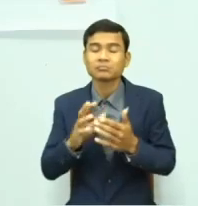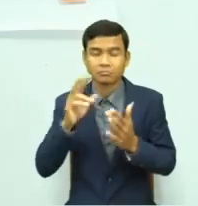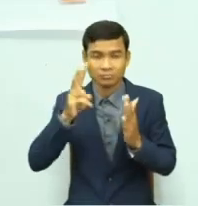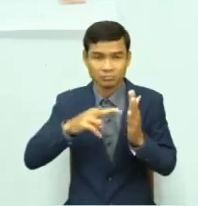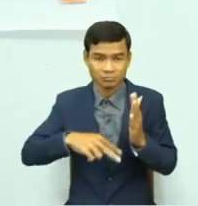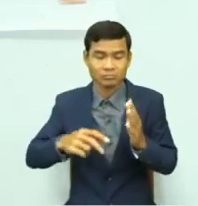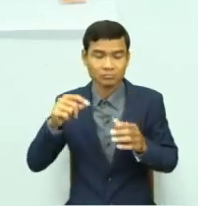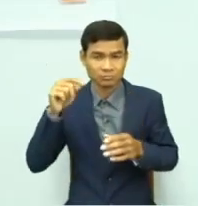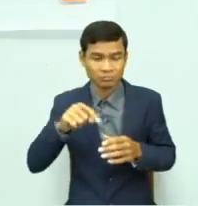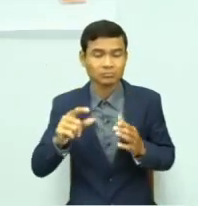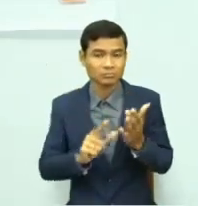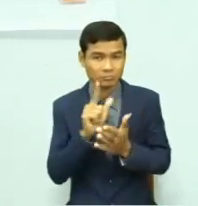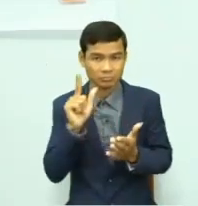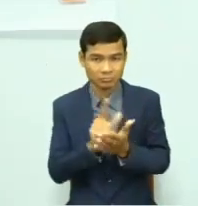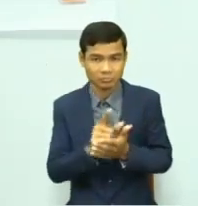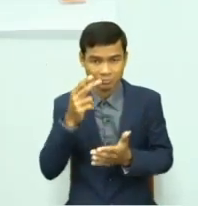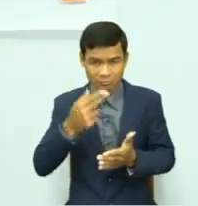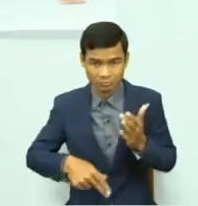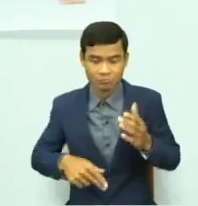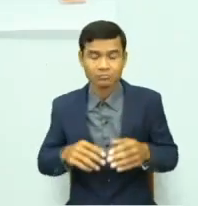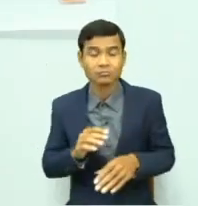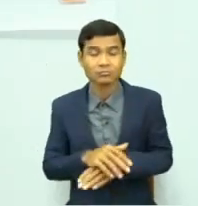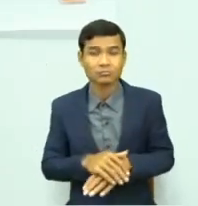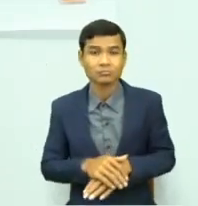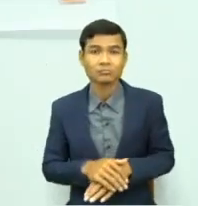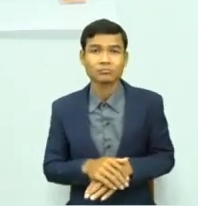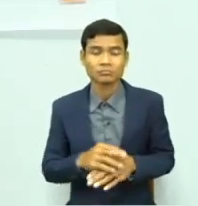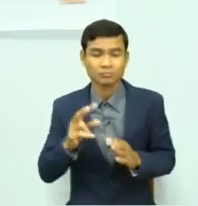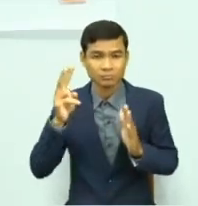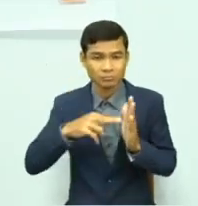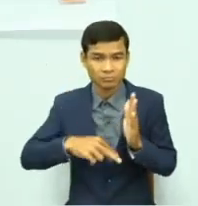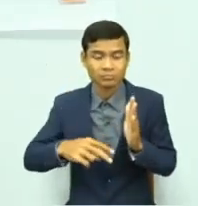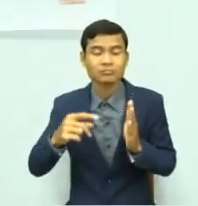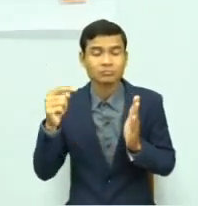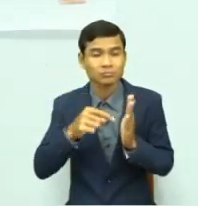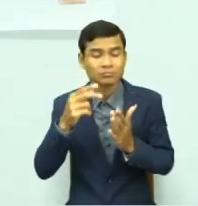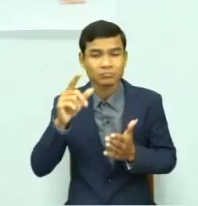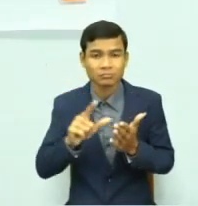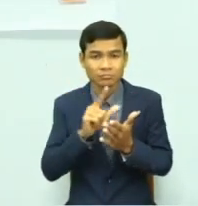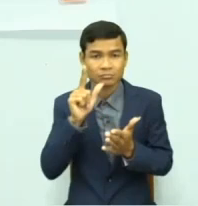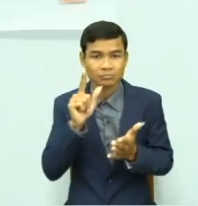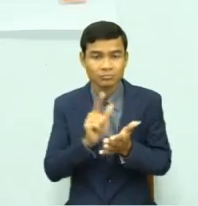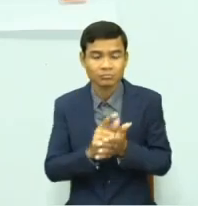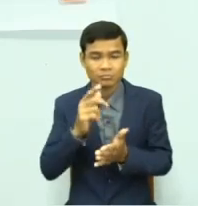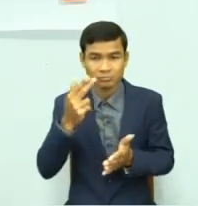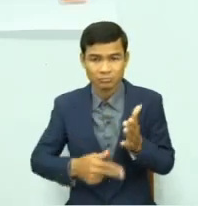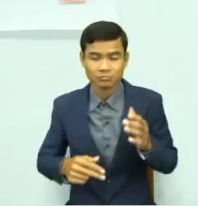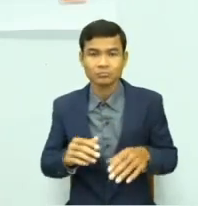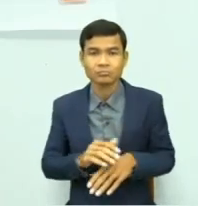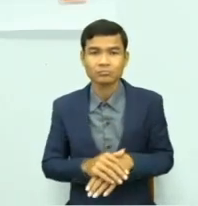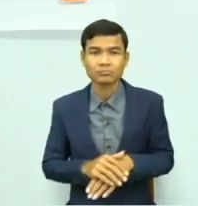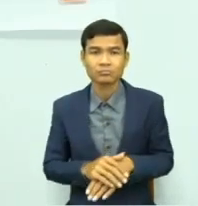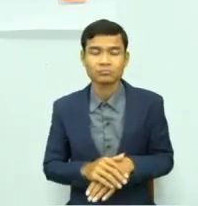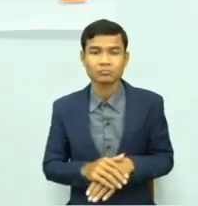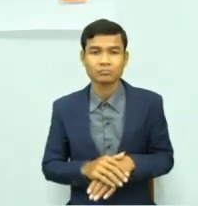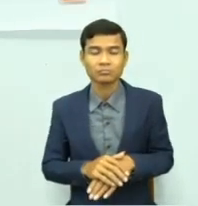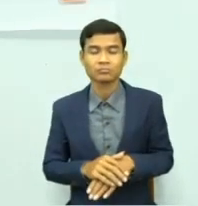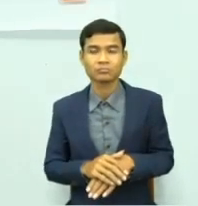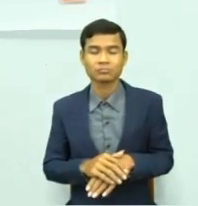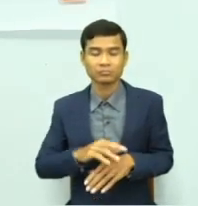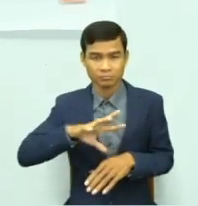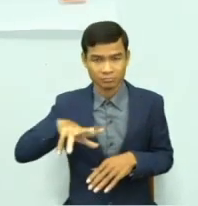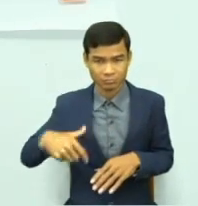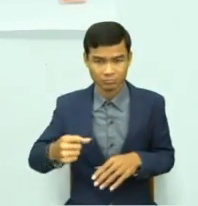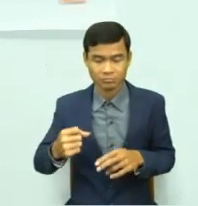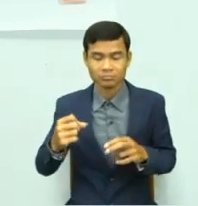chết vầy chà nè khăn ông ạ tạ bọt ní nà con. Chà chia chôn chết vầy tớ. Chà đà nè khăn ông vẹ ti mùi kì tha. Khăn mái